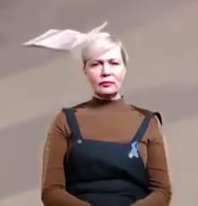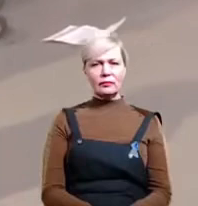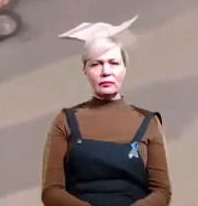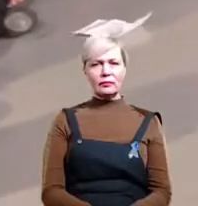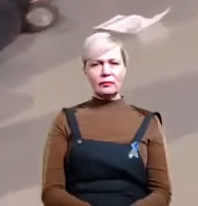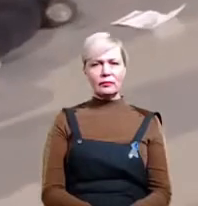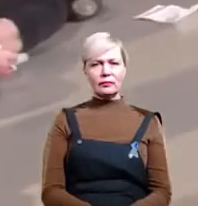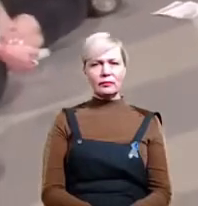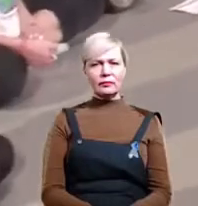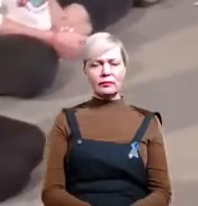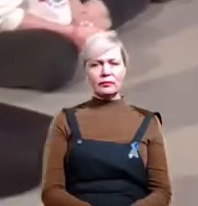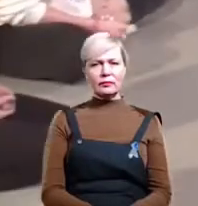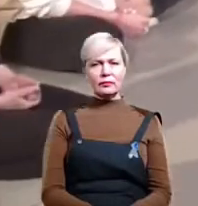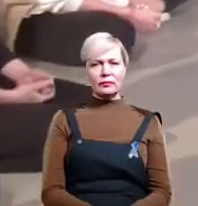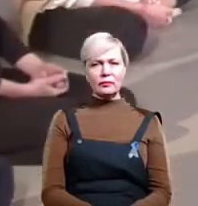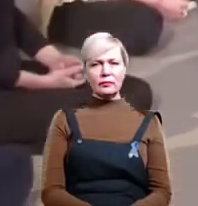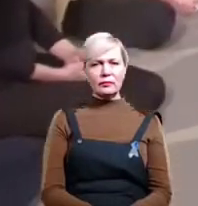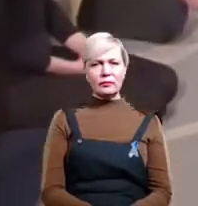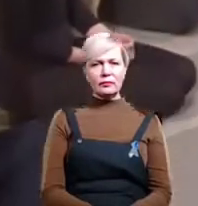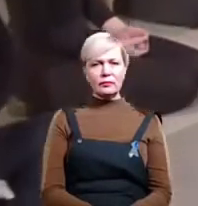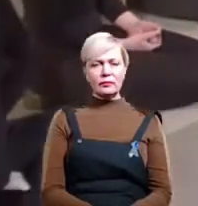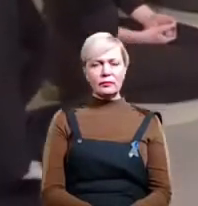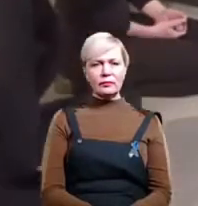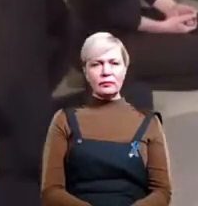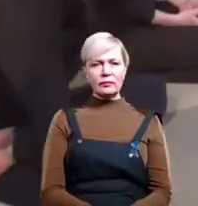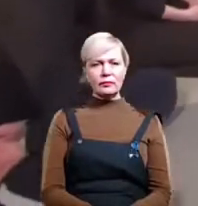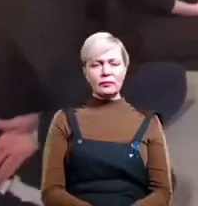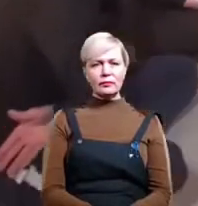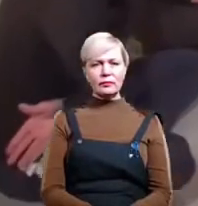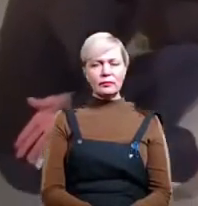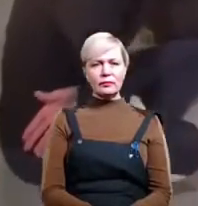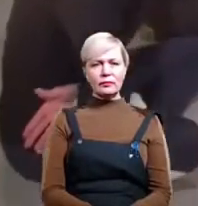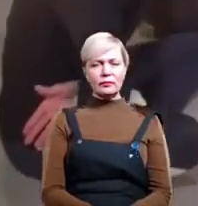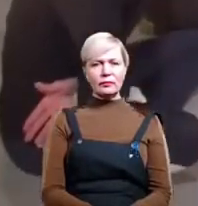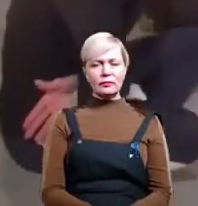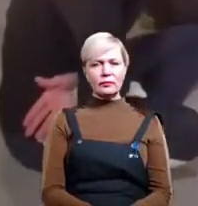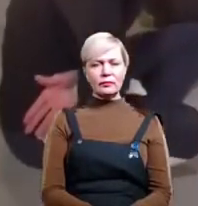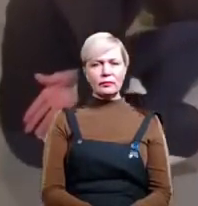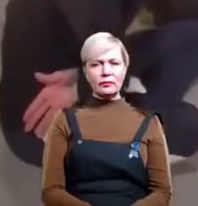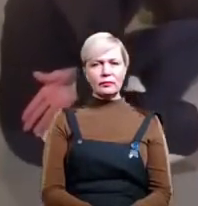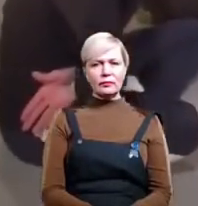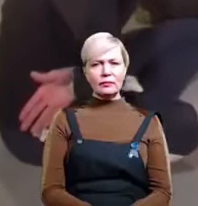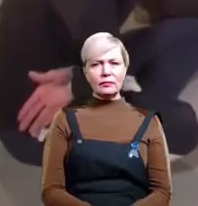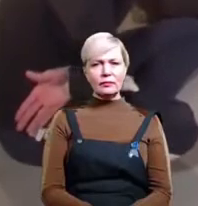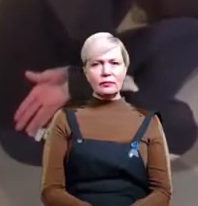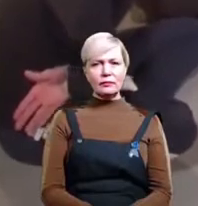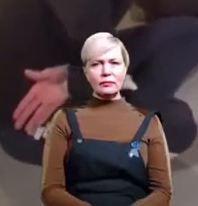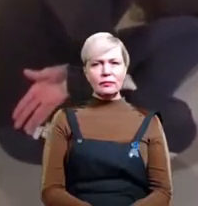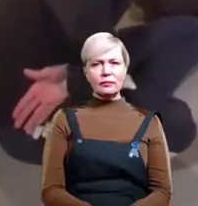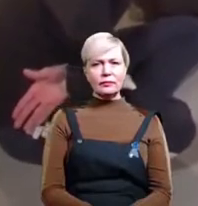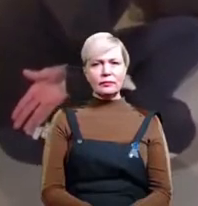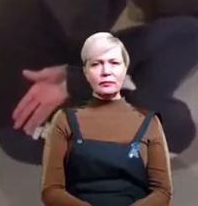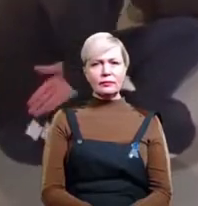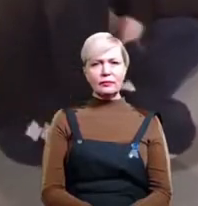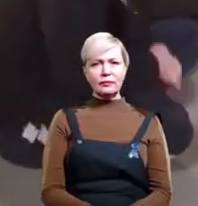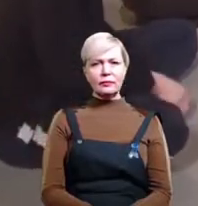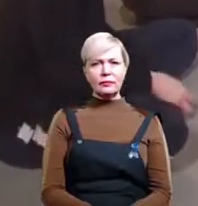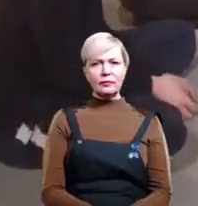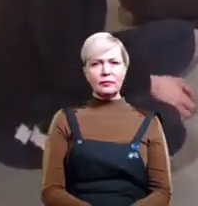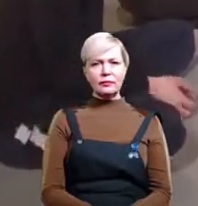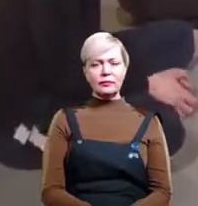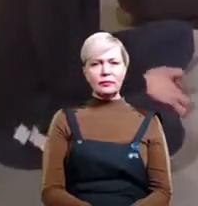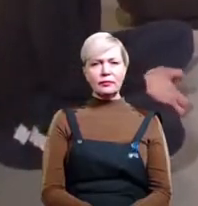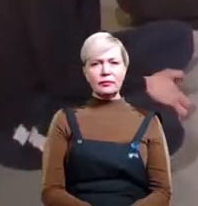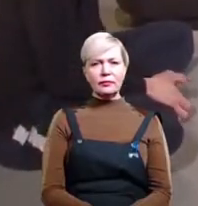щоб теплом своїм зігріти всіх людей землі. І цей день неповторний,